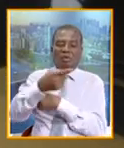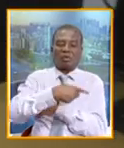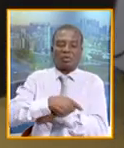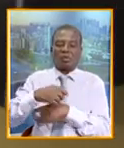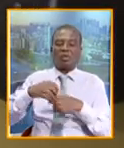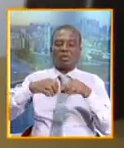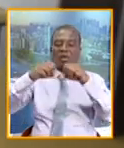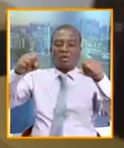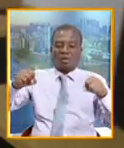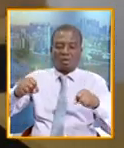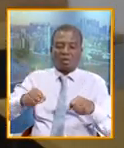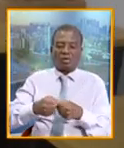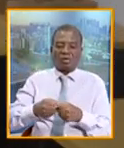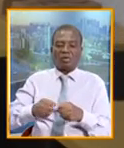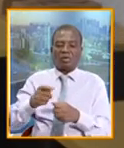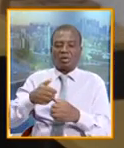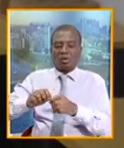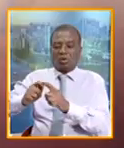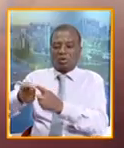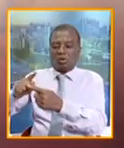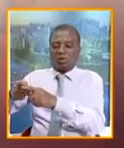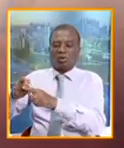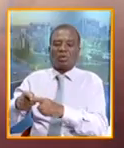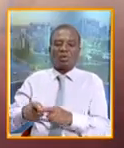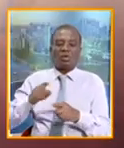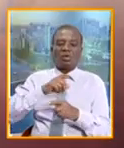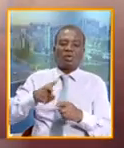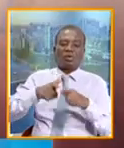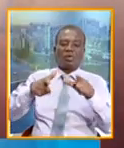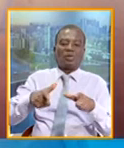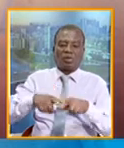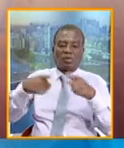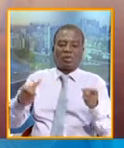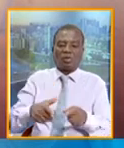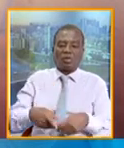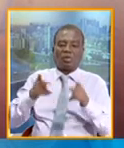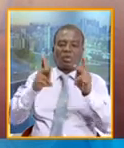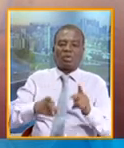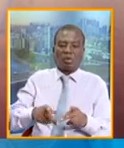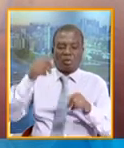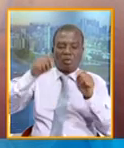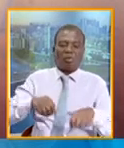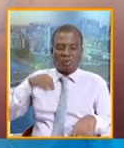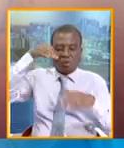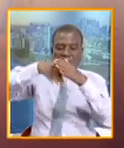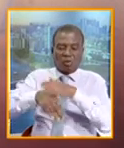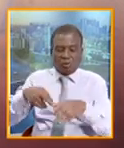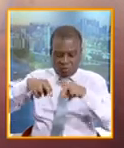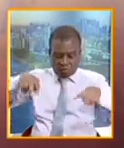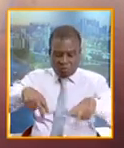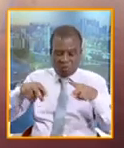salle de montage et bien d'autres conforts. Ce lieu leur permet justement de pouvoir approfondir justement leurs